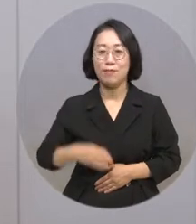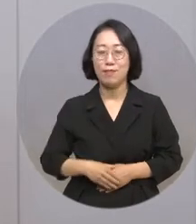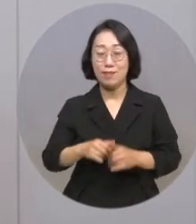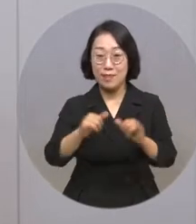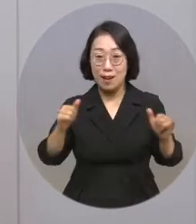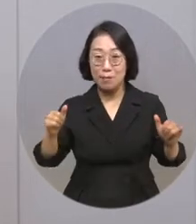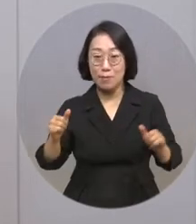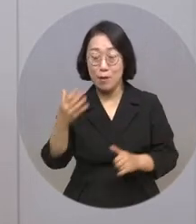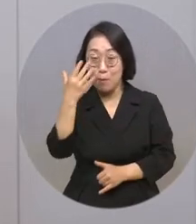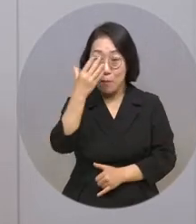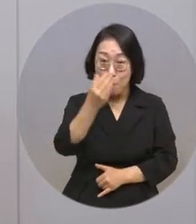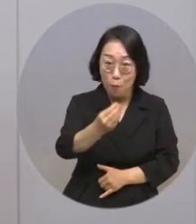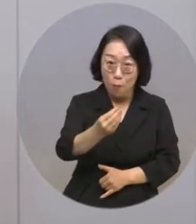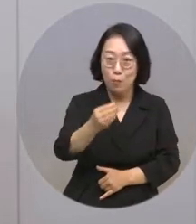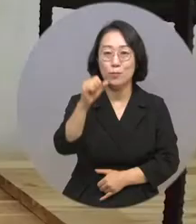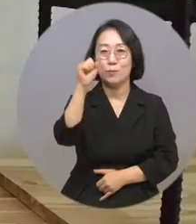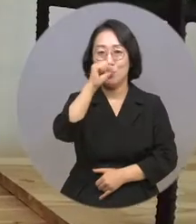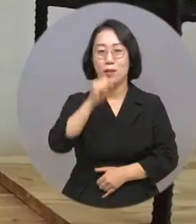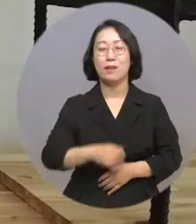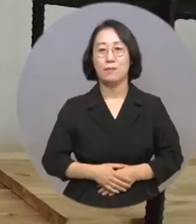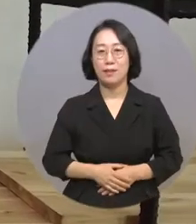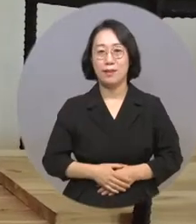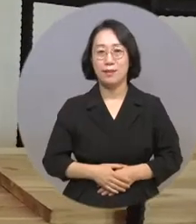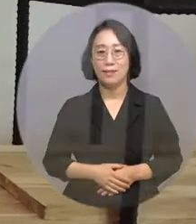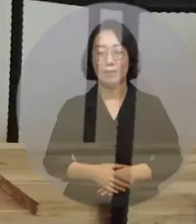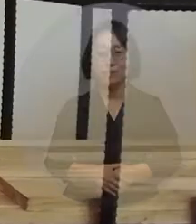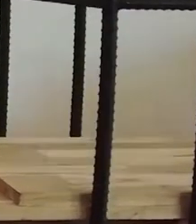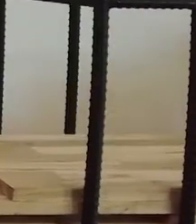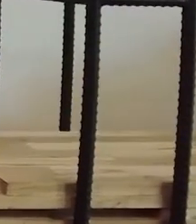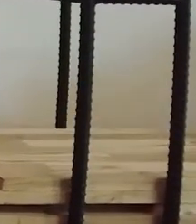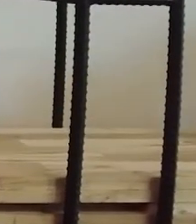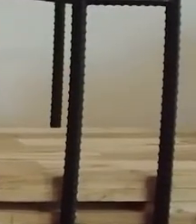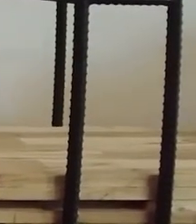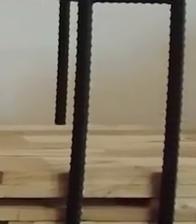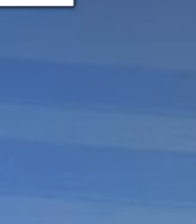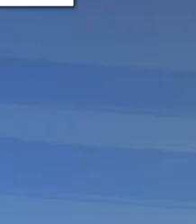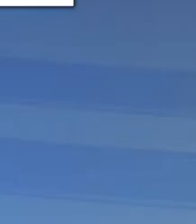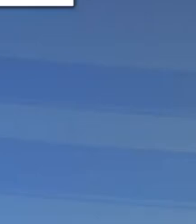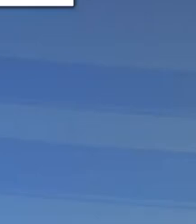사람들의 눈길을 사로잡고 있습니다. 복지TV 뉴스 이소연입니다.